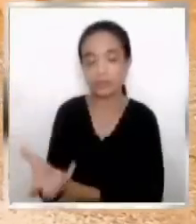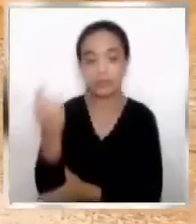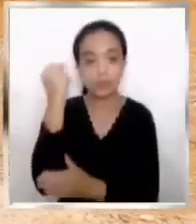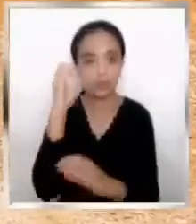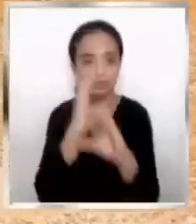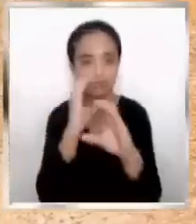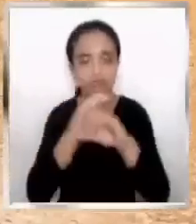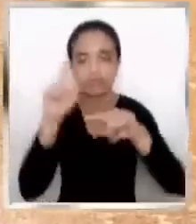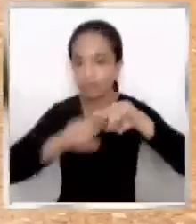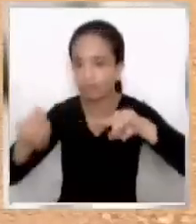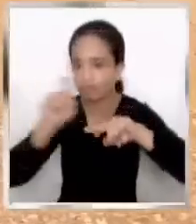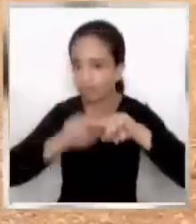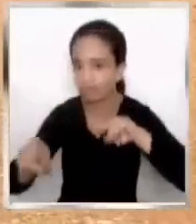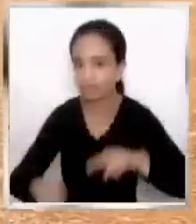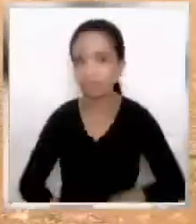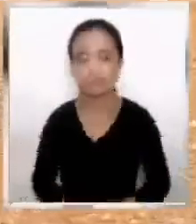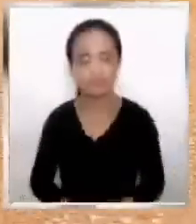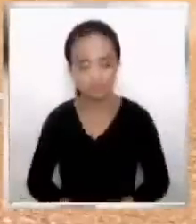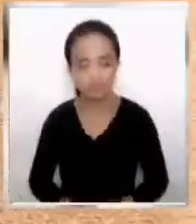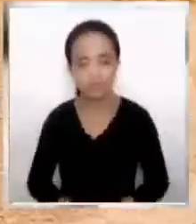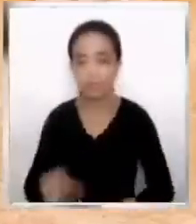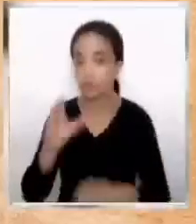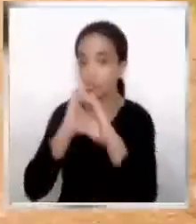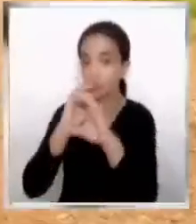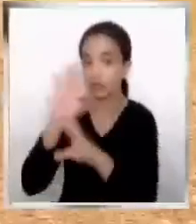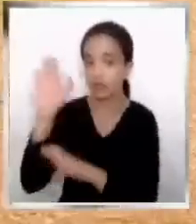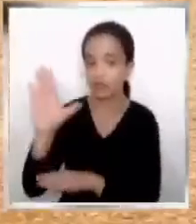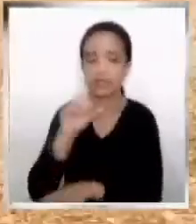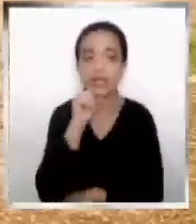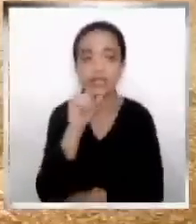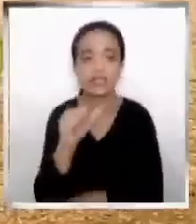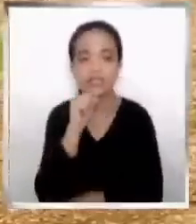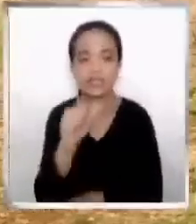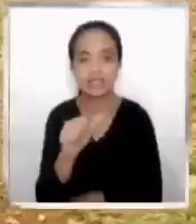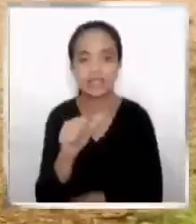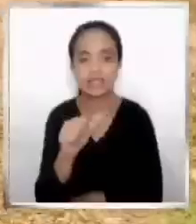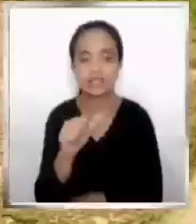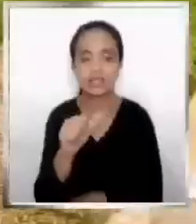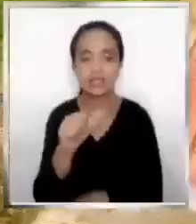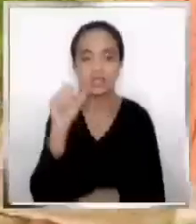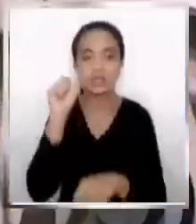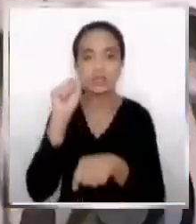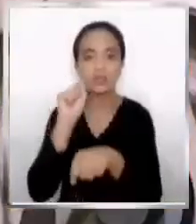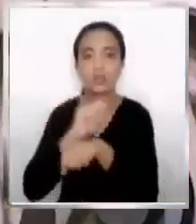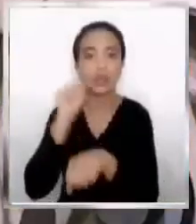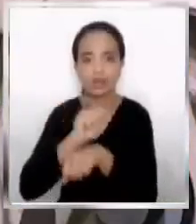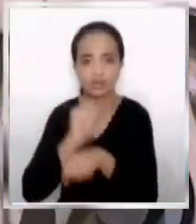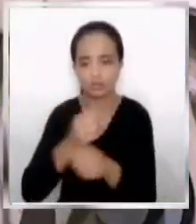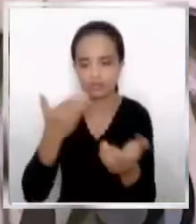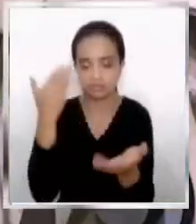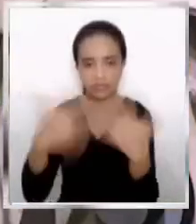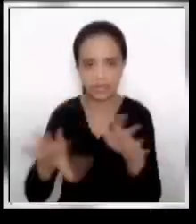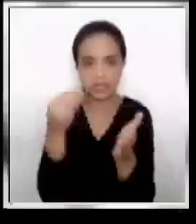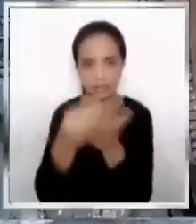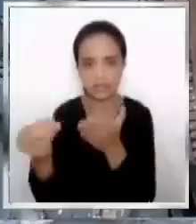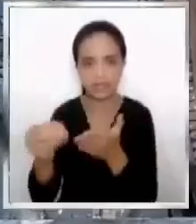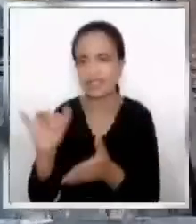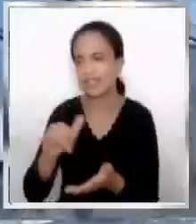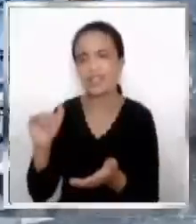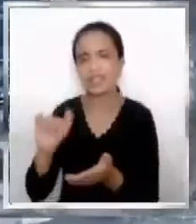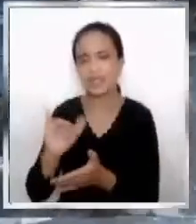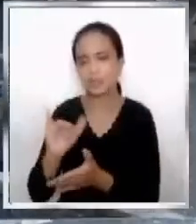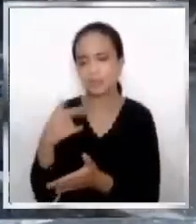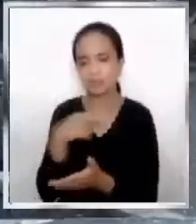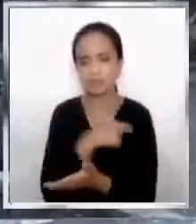car ang kotse ni Albert hindi na gumagana ng nabili niya ito junk na siya binili namin para pang piyesa nung isang C kaya para